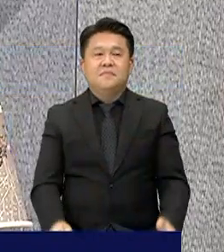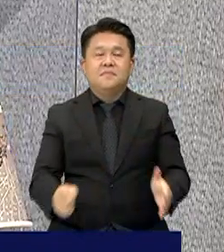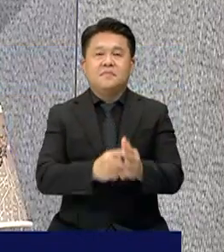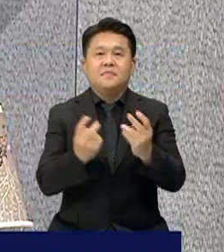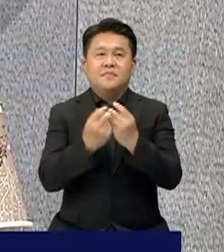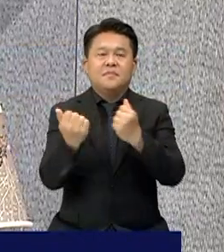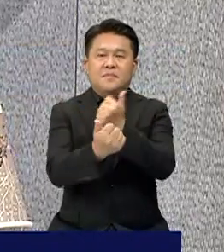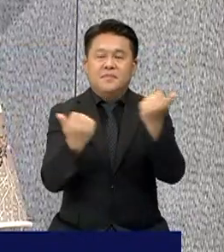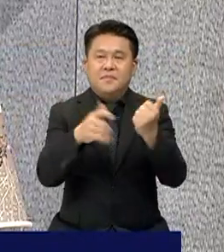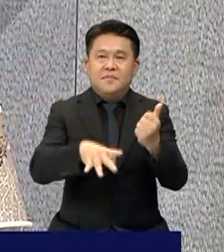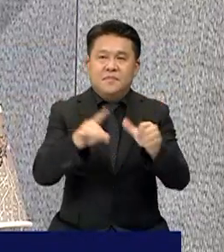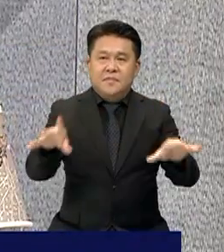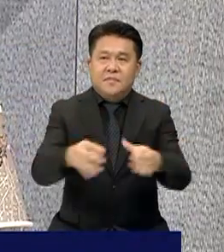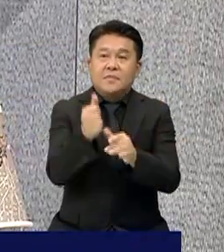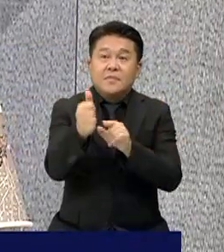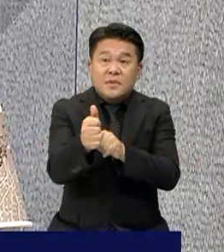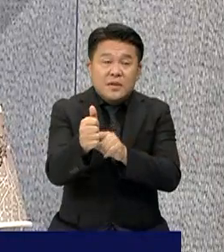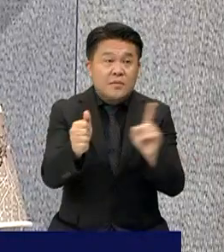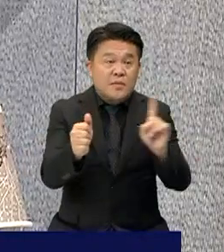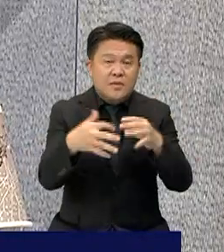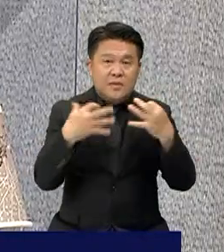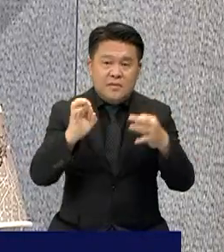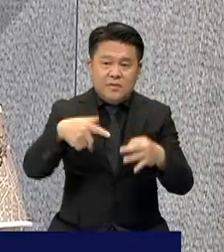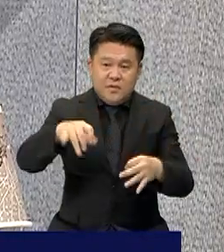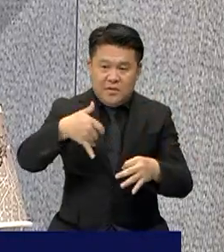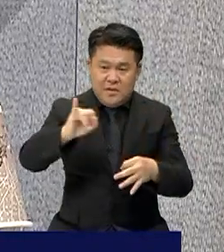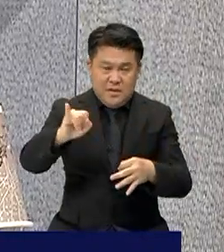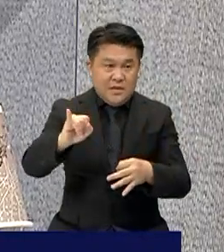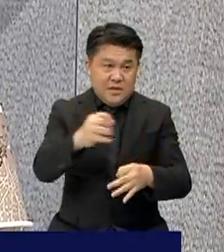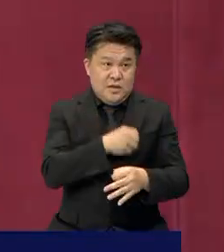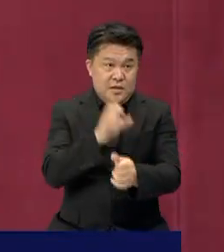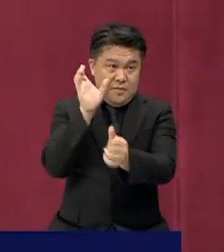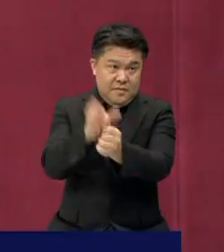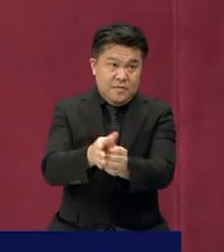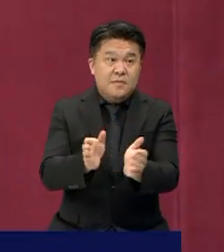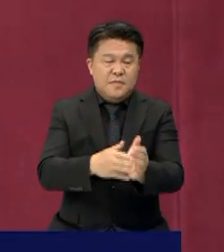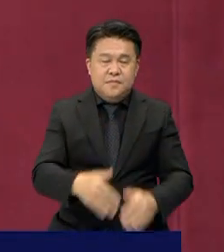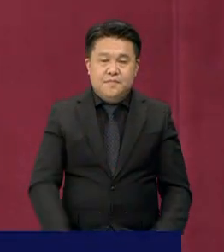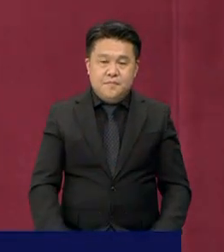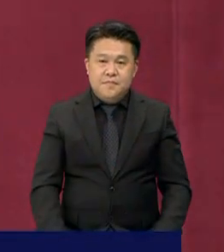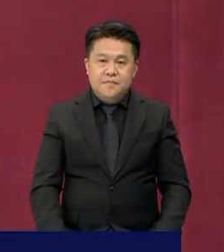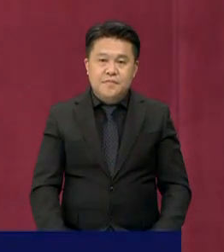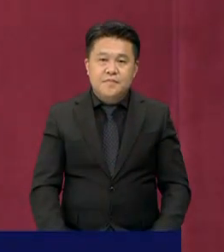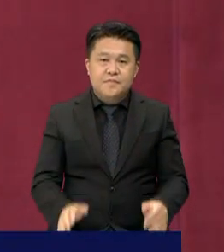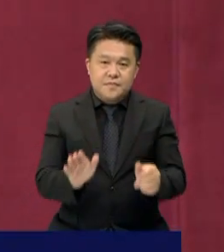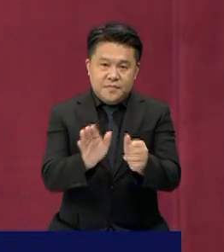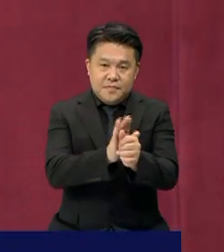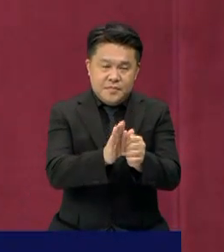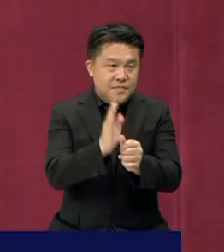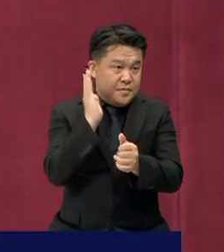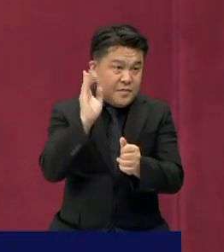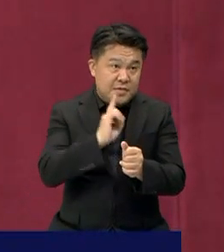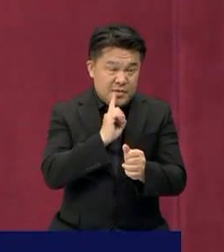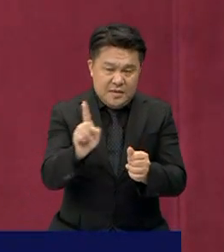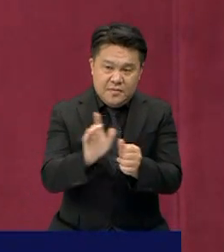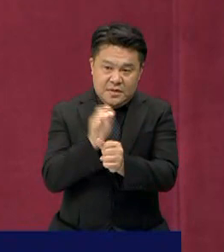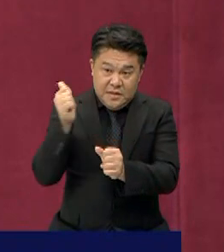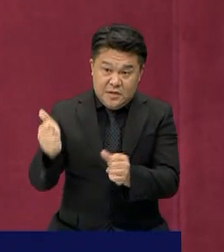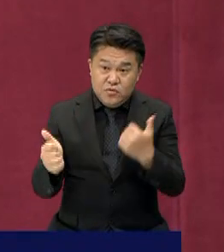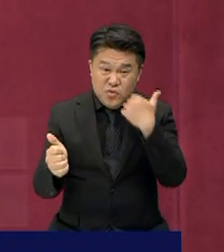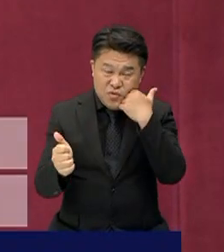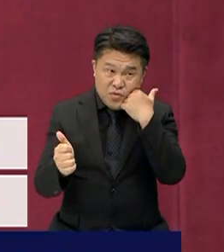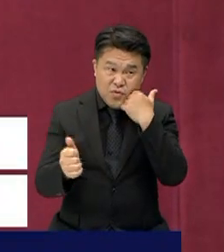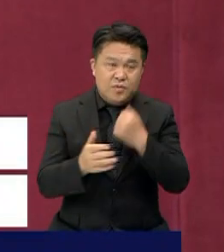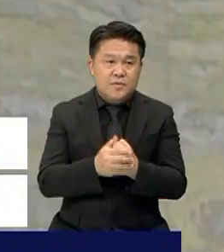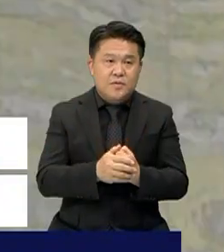체제 첫 사무총장에는 재선의 김석기 의원이 임명됐습니다. 비대위 수석대변인과 비대위원장 비서실장에는